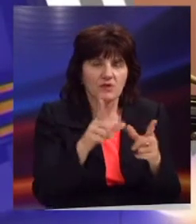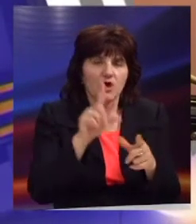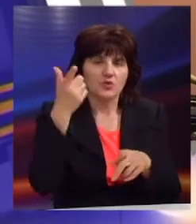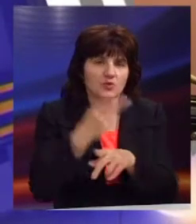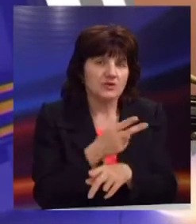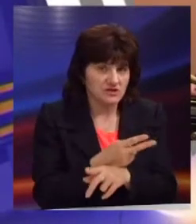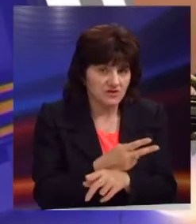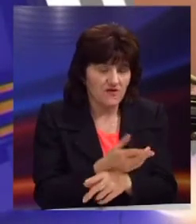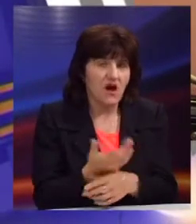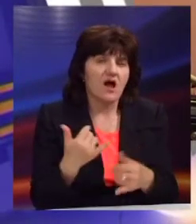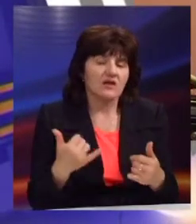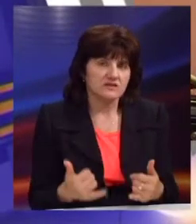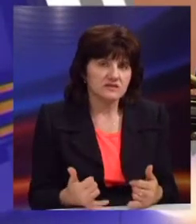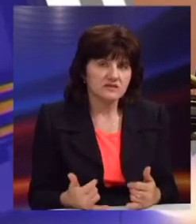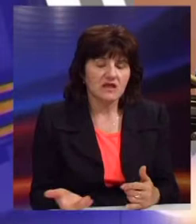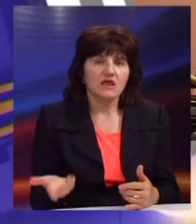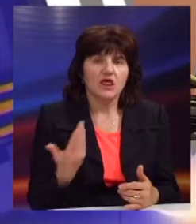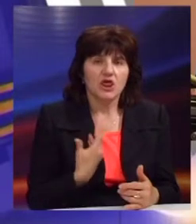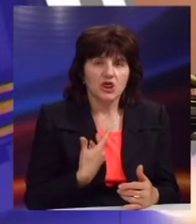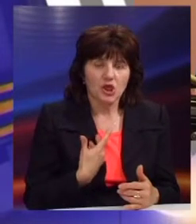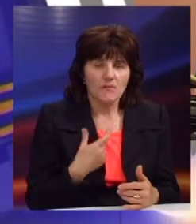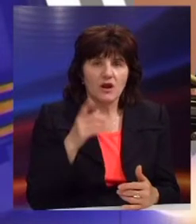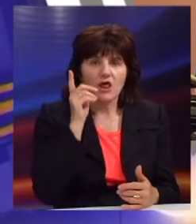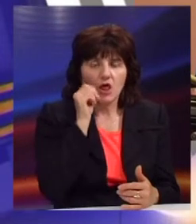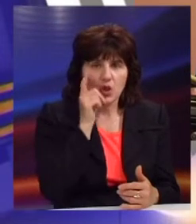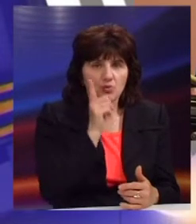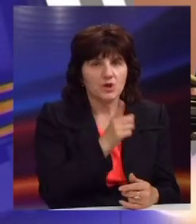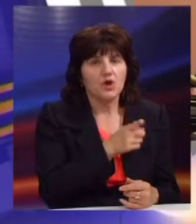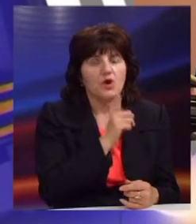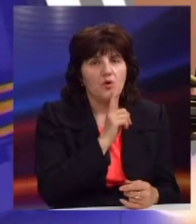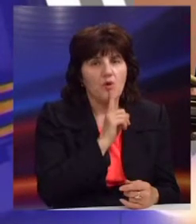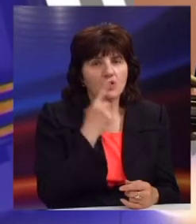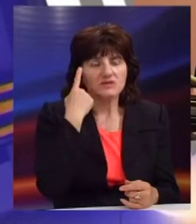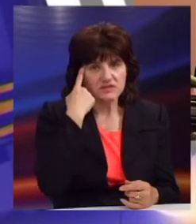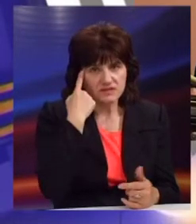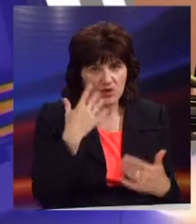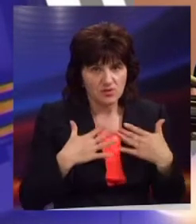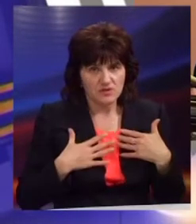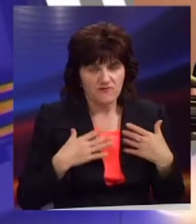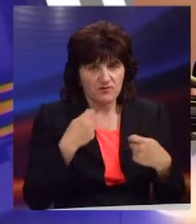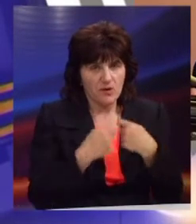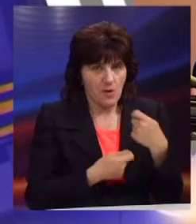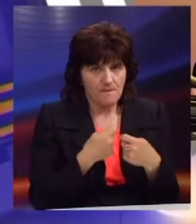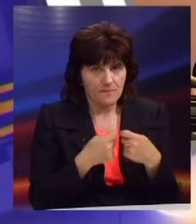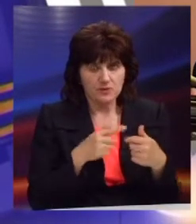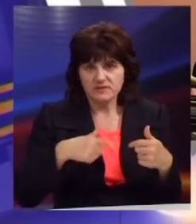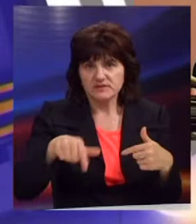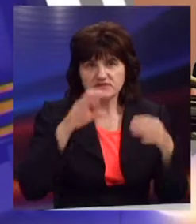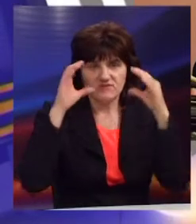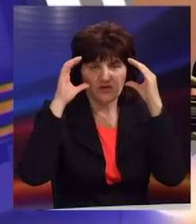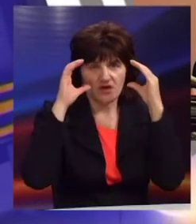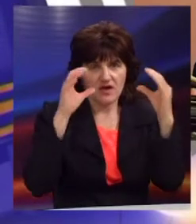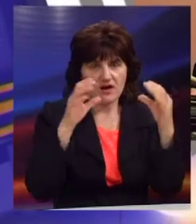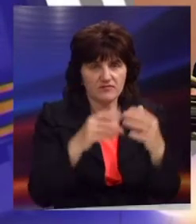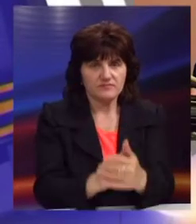to prebacivali, ali smo zato dobili ljude danas koji, što kažu, znaju svoj zanat i to gledaoci